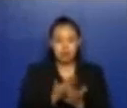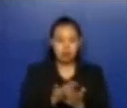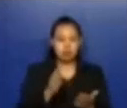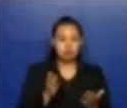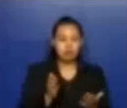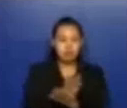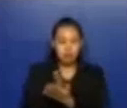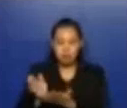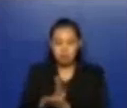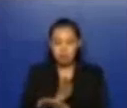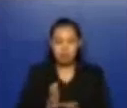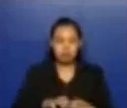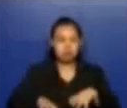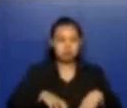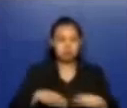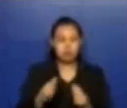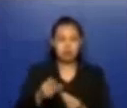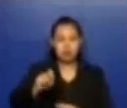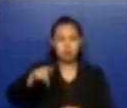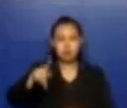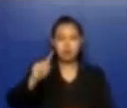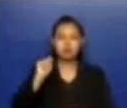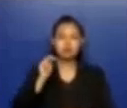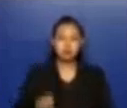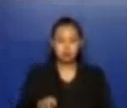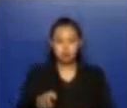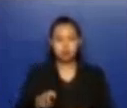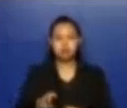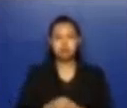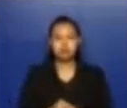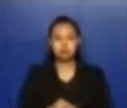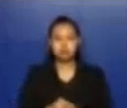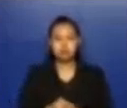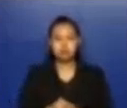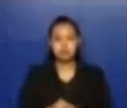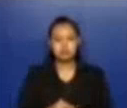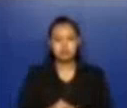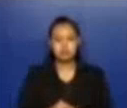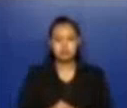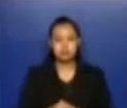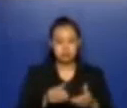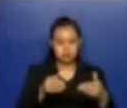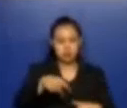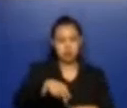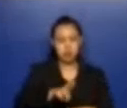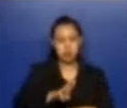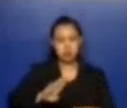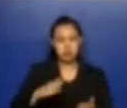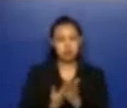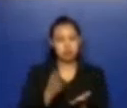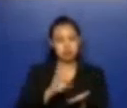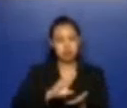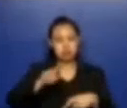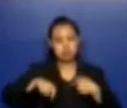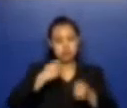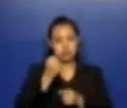บาลให้แก่องค์กรปกครองส่วนท้องถิ่นผ่านทางพระราชบัญญัติงบประมาณรายจ่ายประจำปี